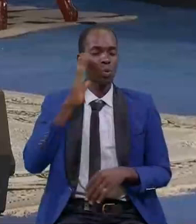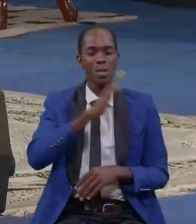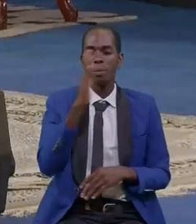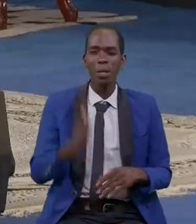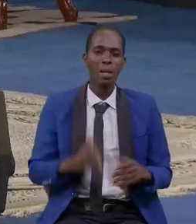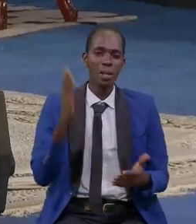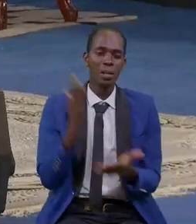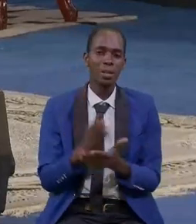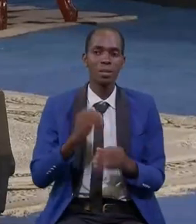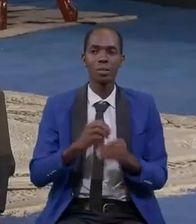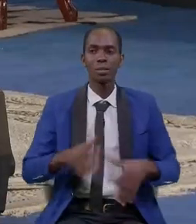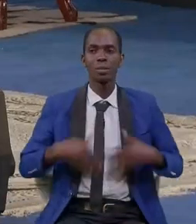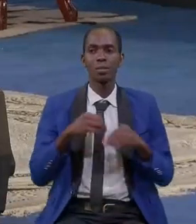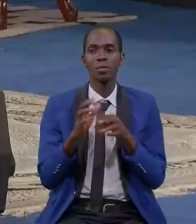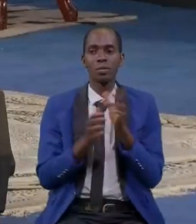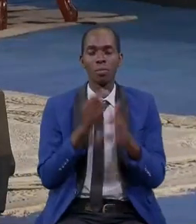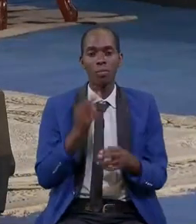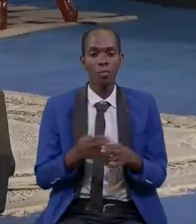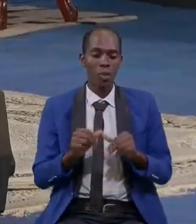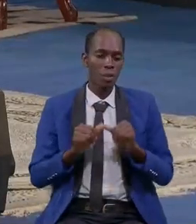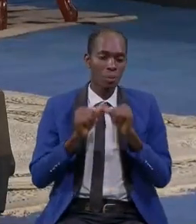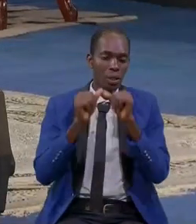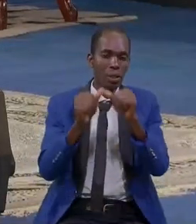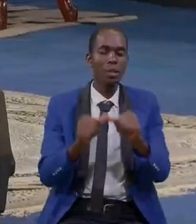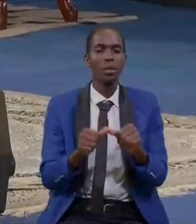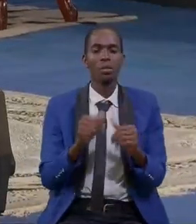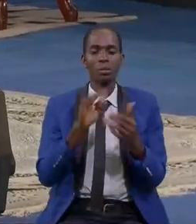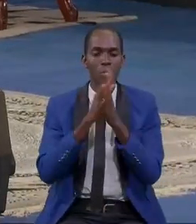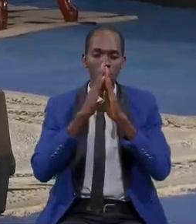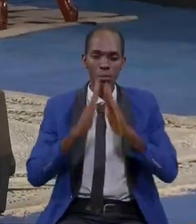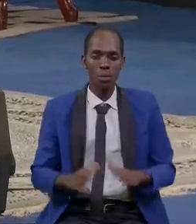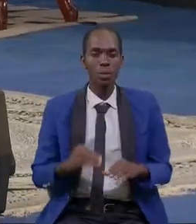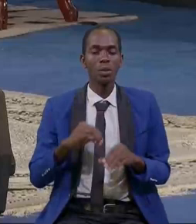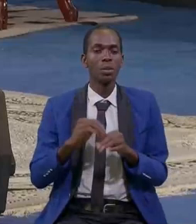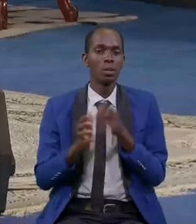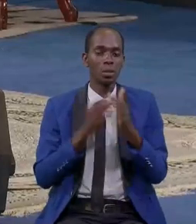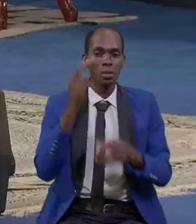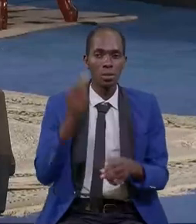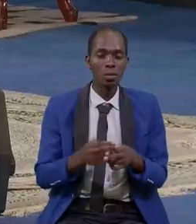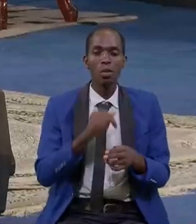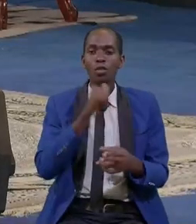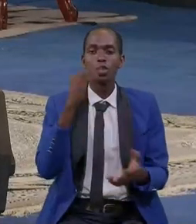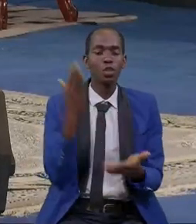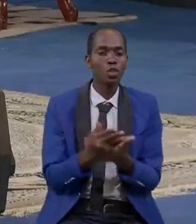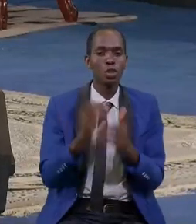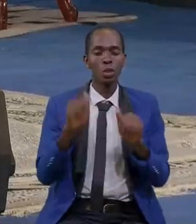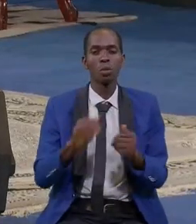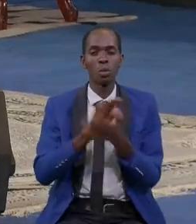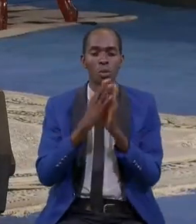vie. La paix continuelle, la paix incessante, une